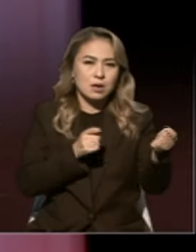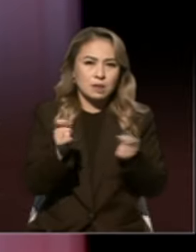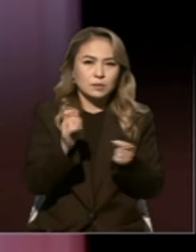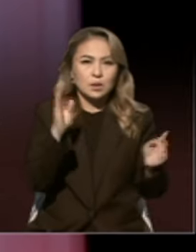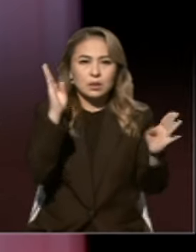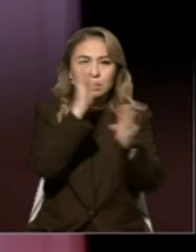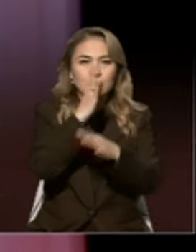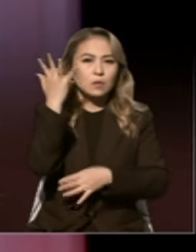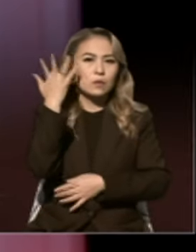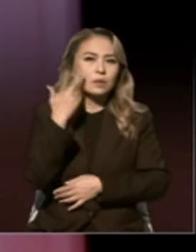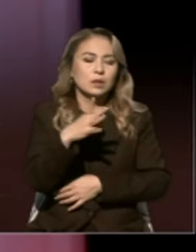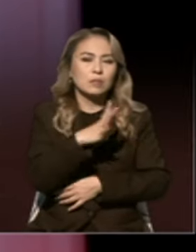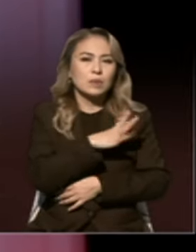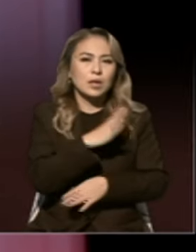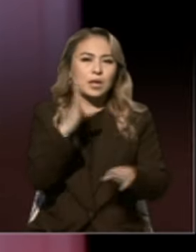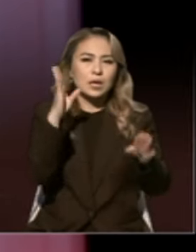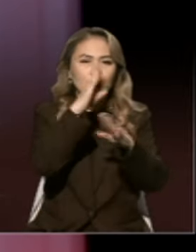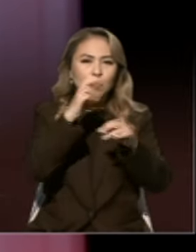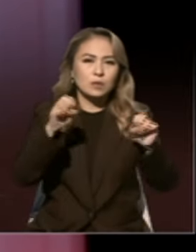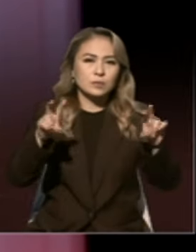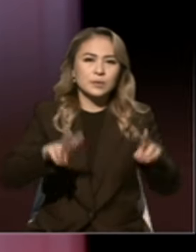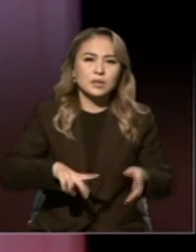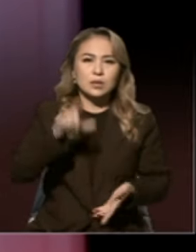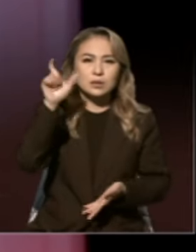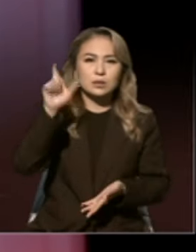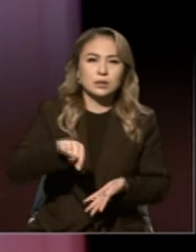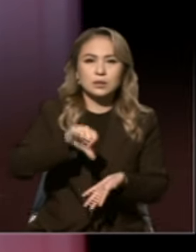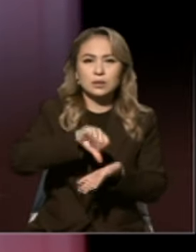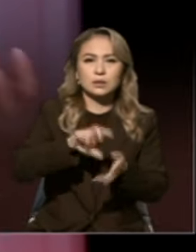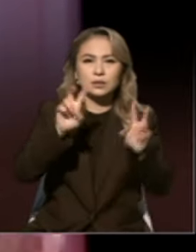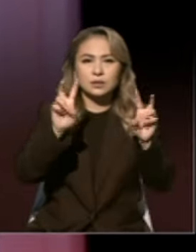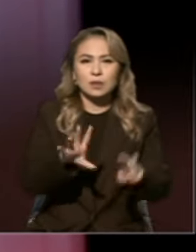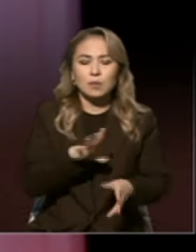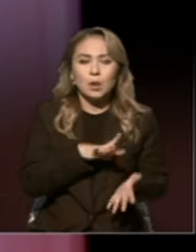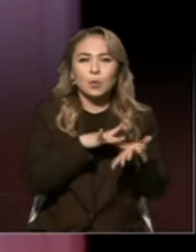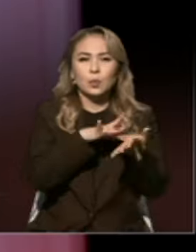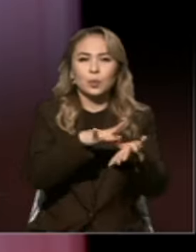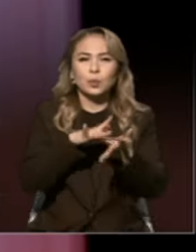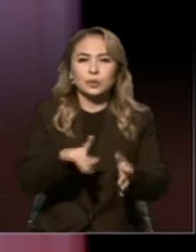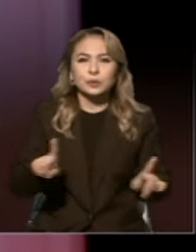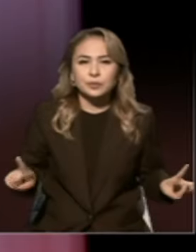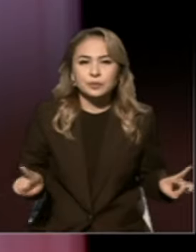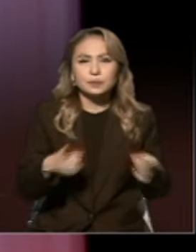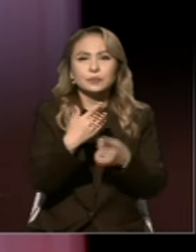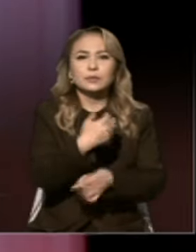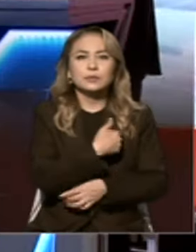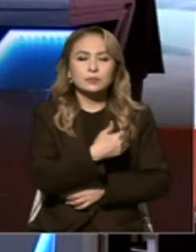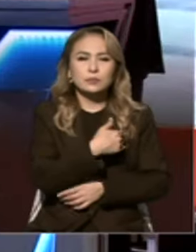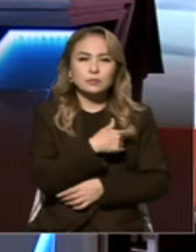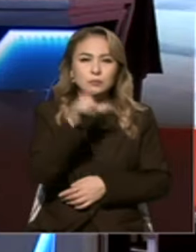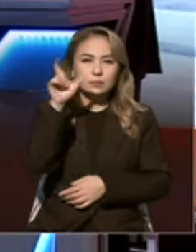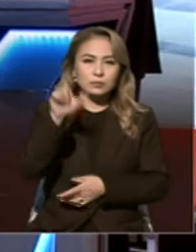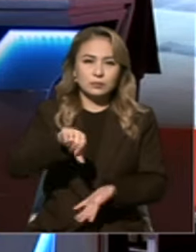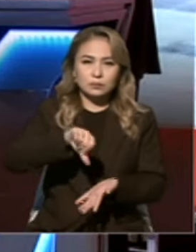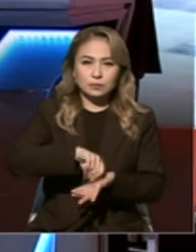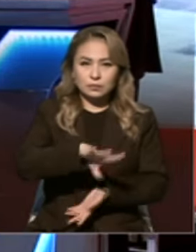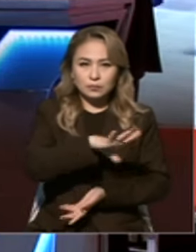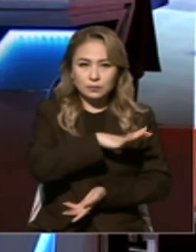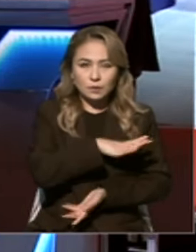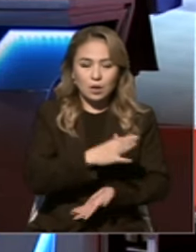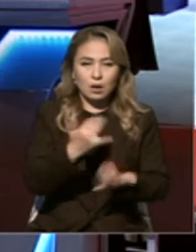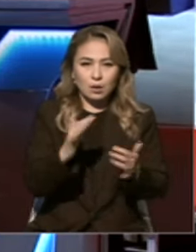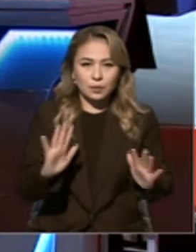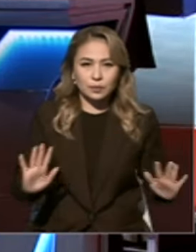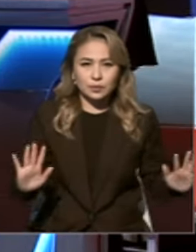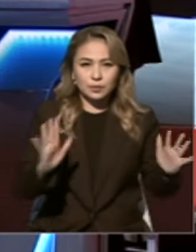экология болған кезде эколог маманы отырды. Одан кейін туризмді дамытамыз деді де, туризм саласының маманы отырды. Ал енді